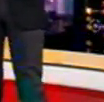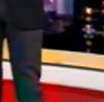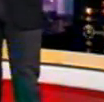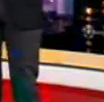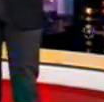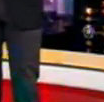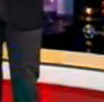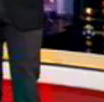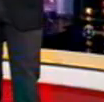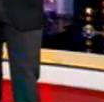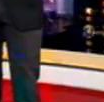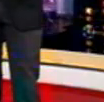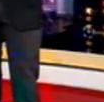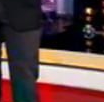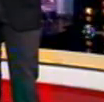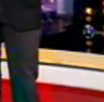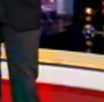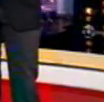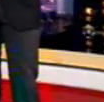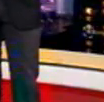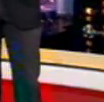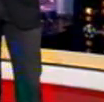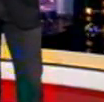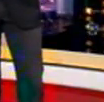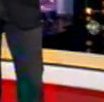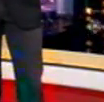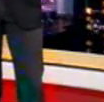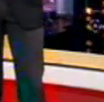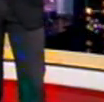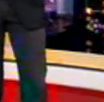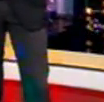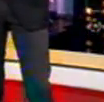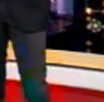Notis kajian persempadanan semula kawasan Parlimen dan DUN diwarta bulan depan.